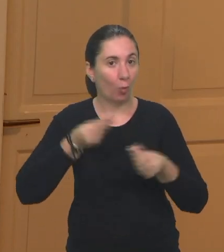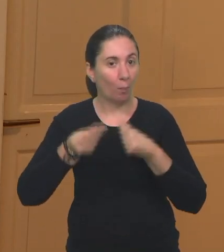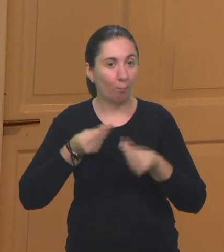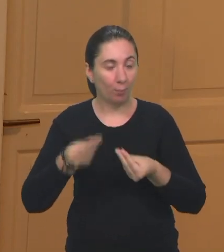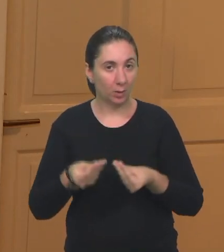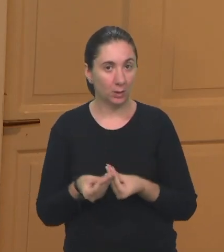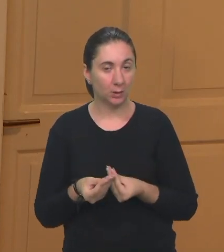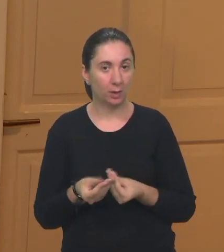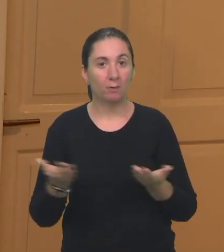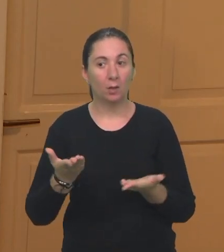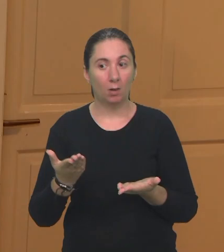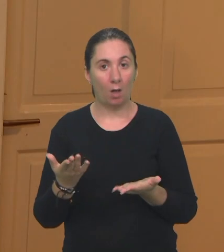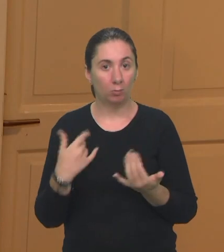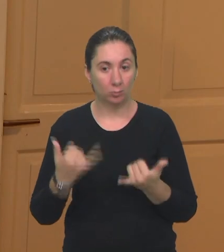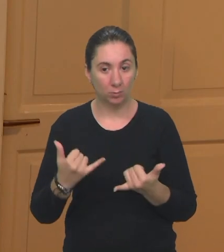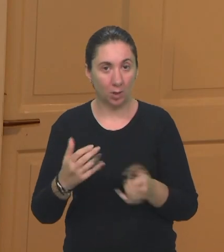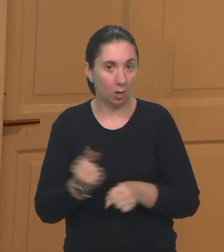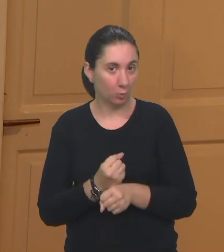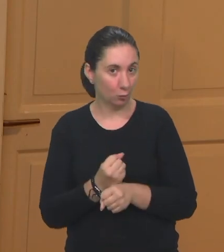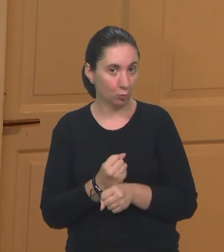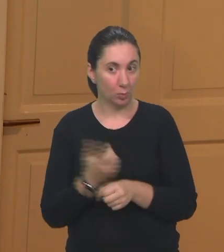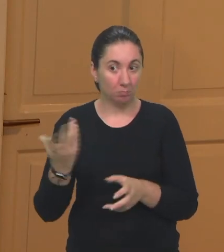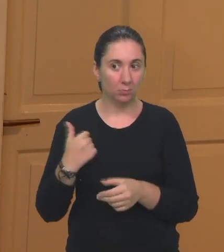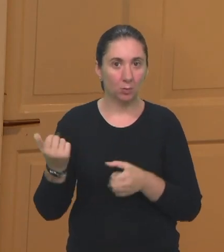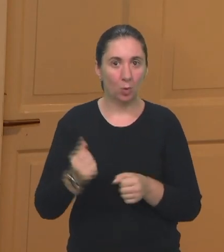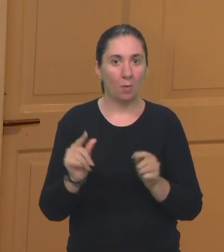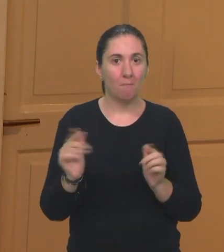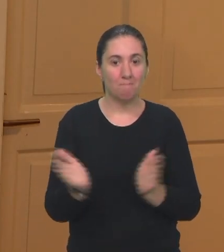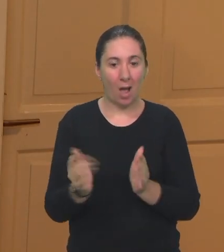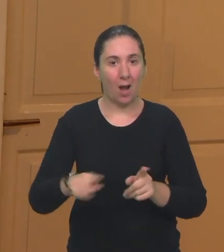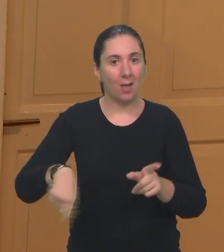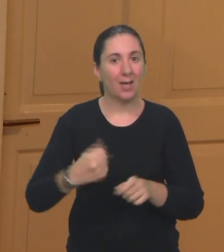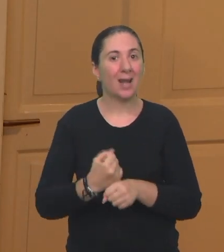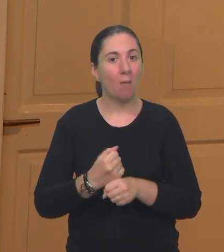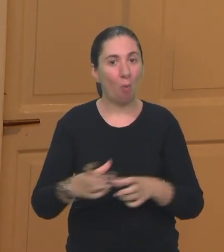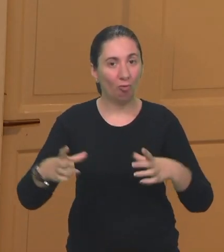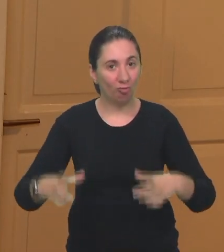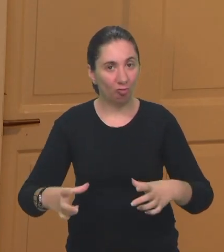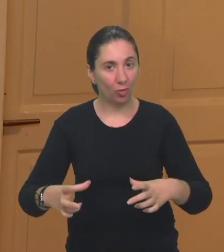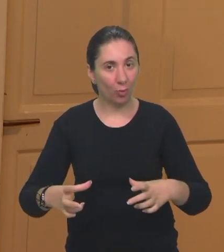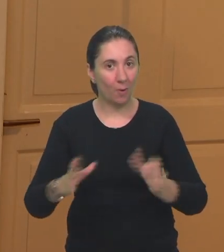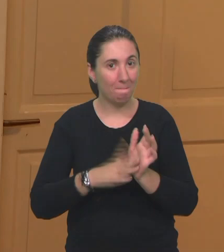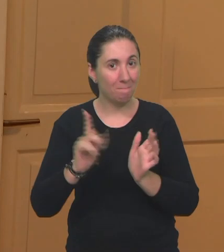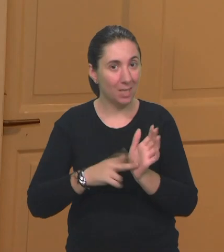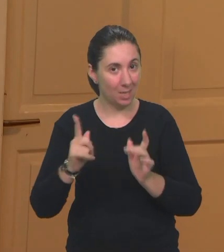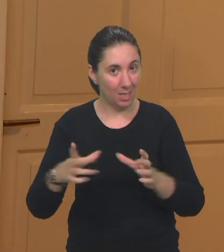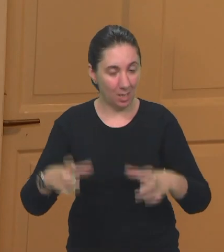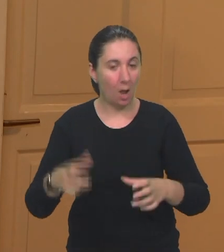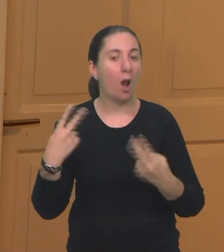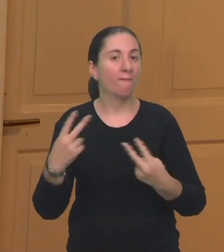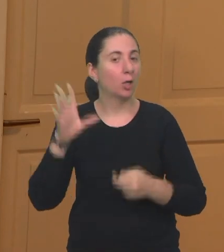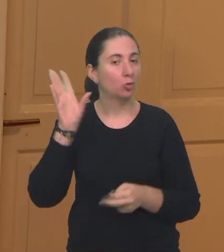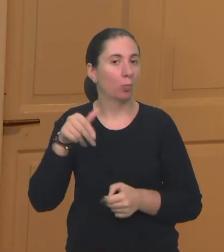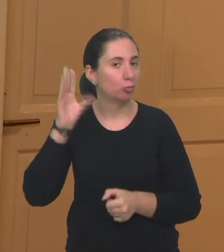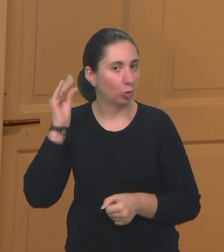predavanja, kako ću to sada danas uspjeti, donio sam i mali gramofon, neki onako mini, ali bitno da se